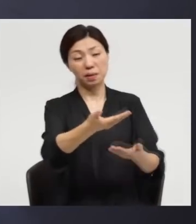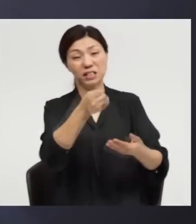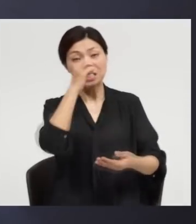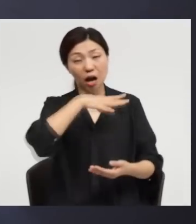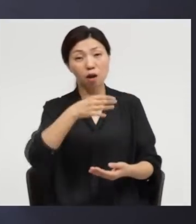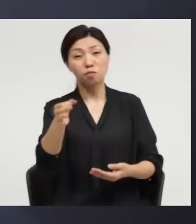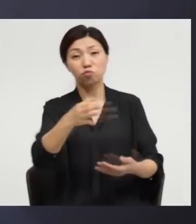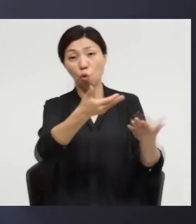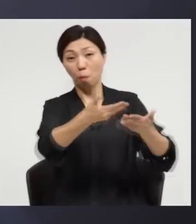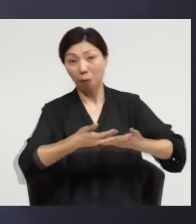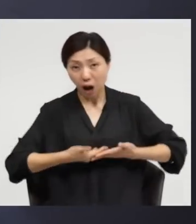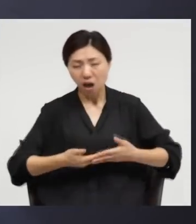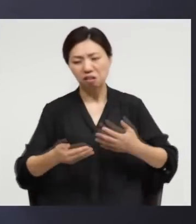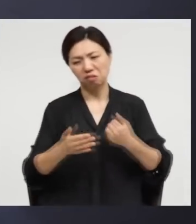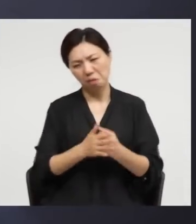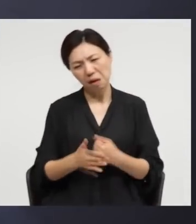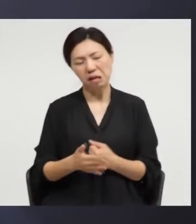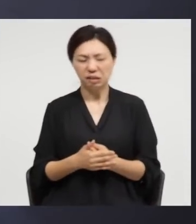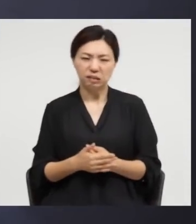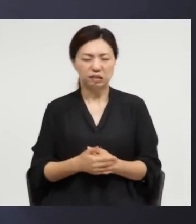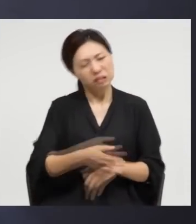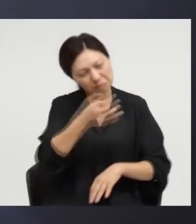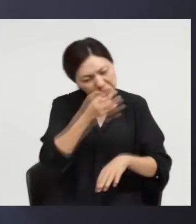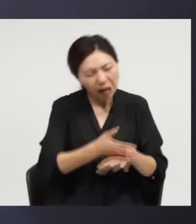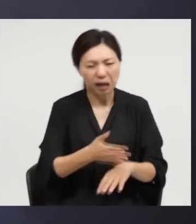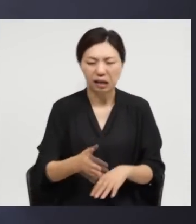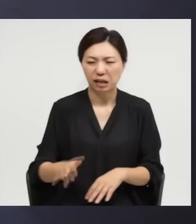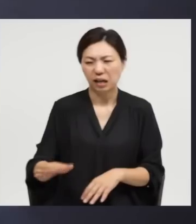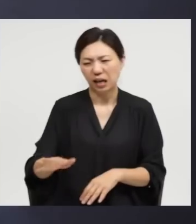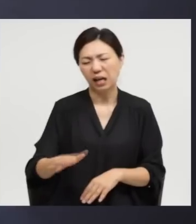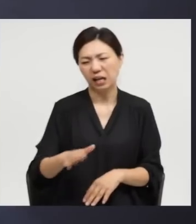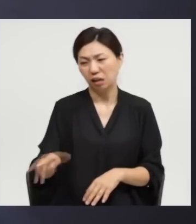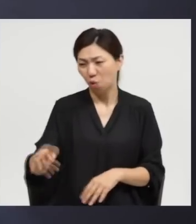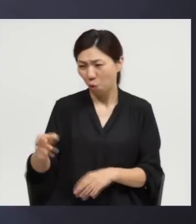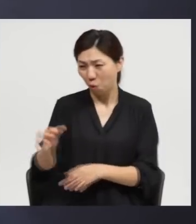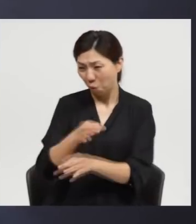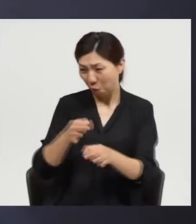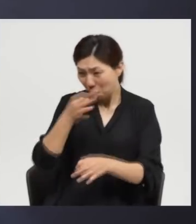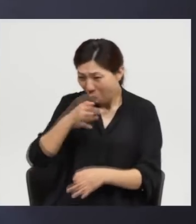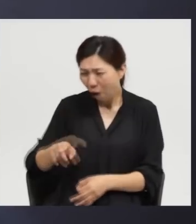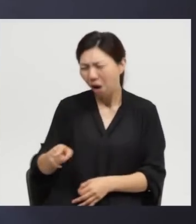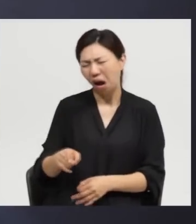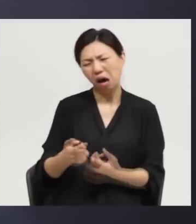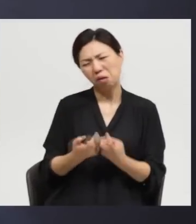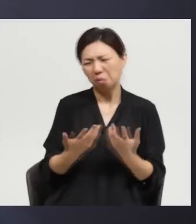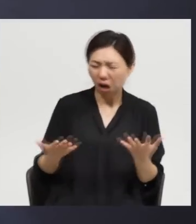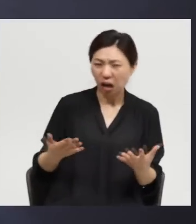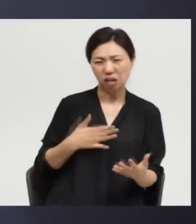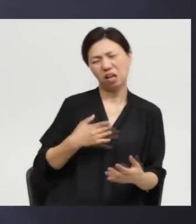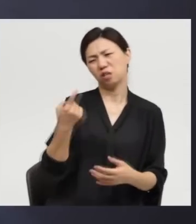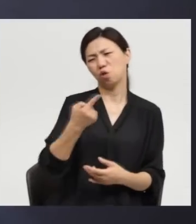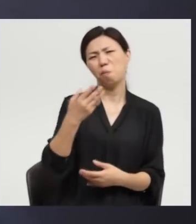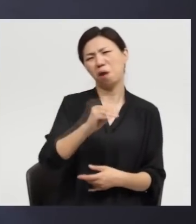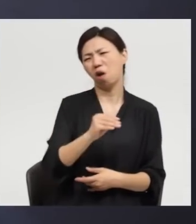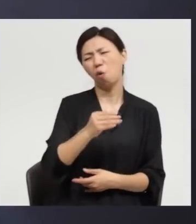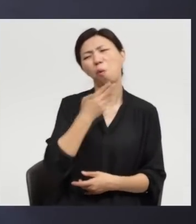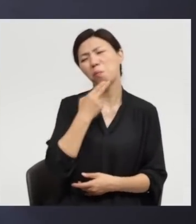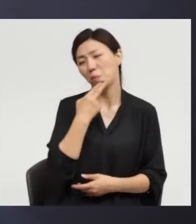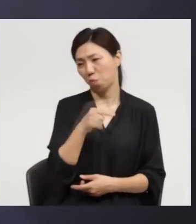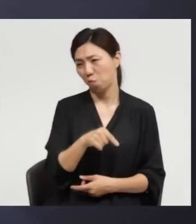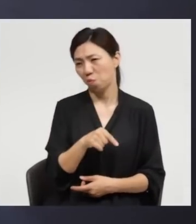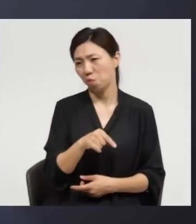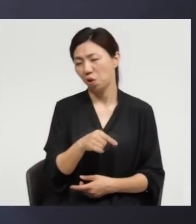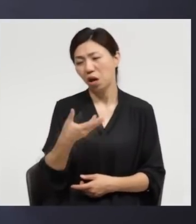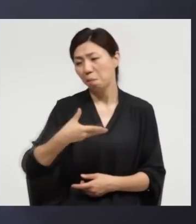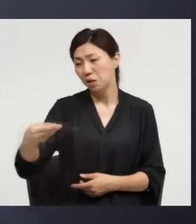100만 원은 줘버리는 거잖아요. 그러니까 아이고 미안하다. 아이고 생폐이 그리 어렵나. 아, 내 1,000만 원